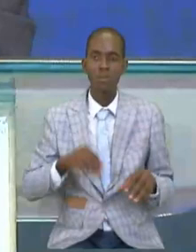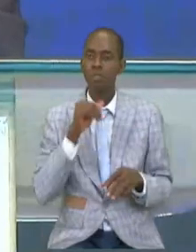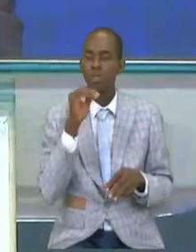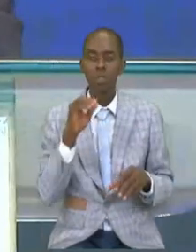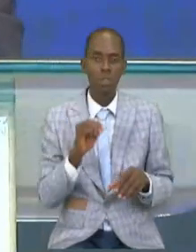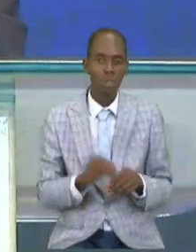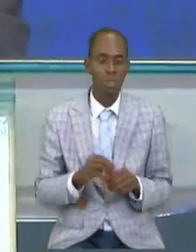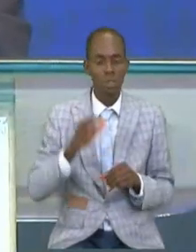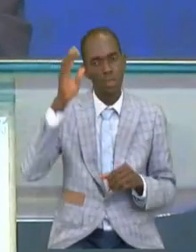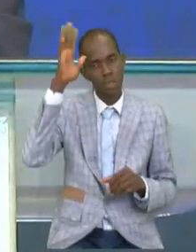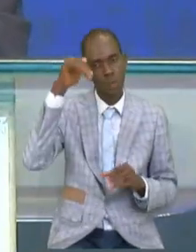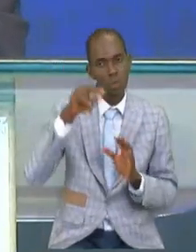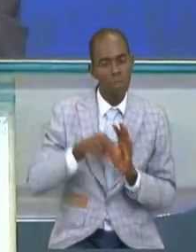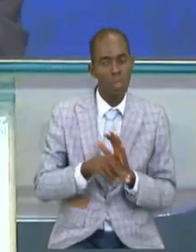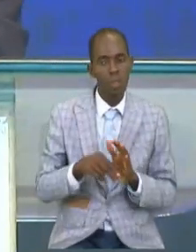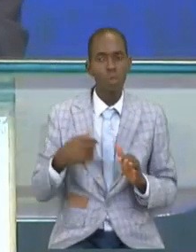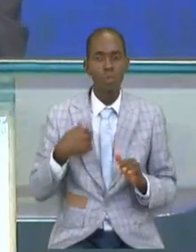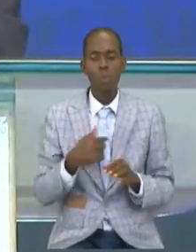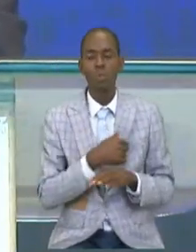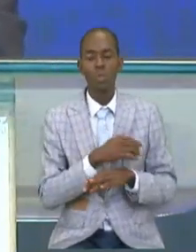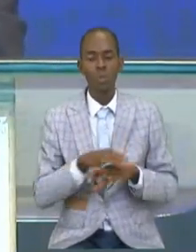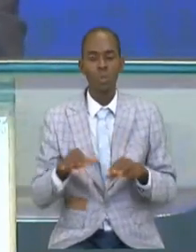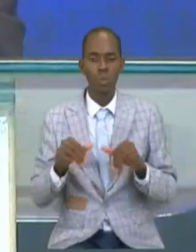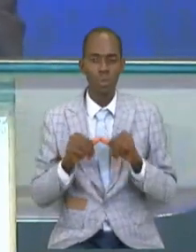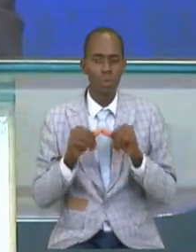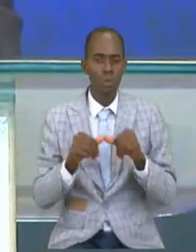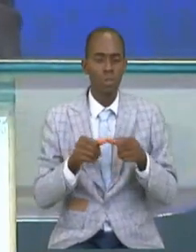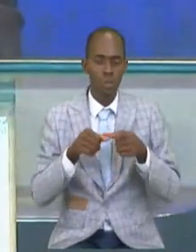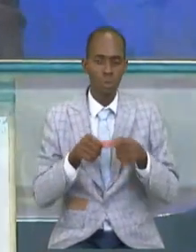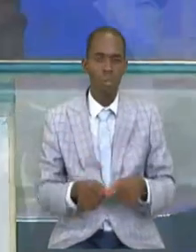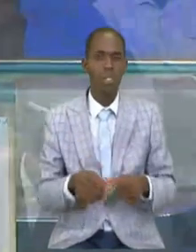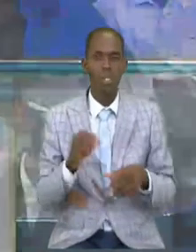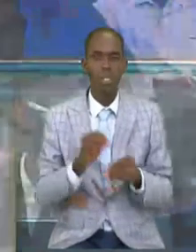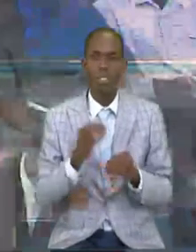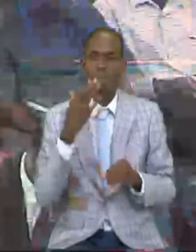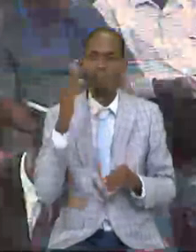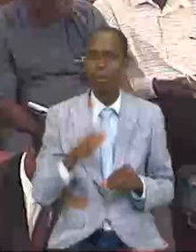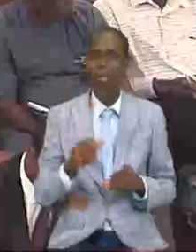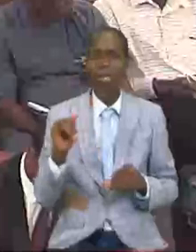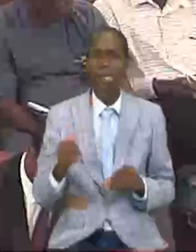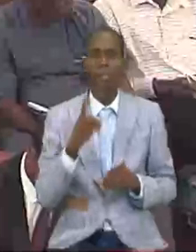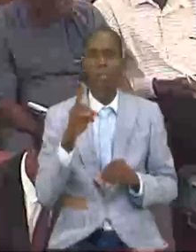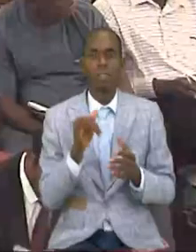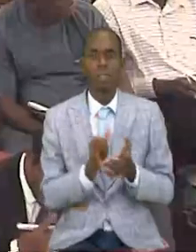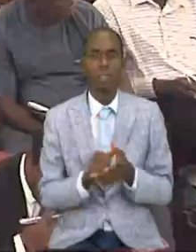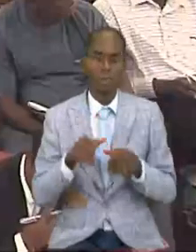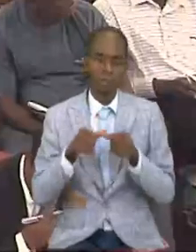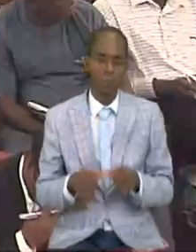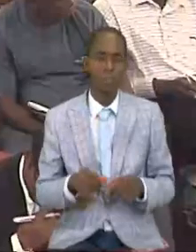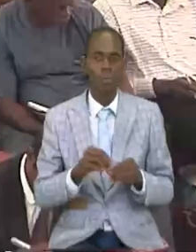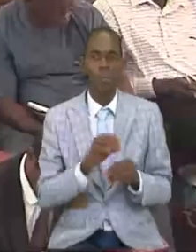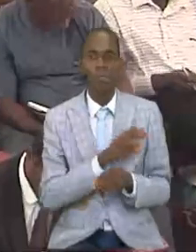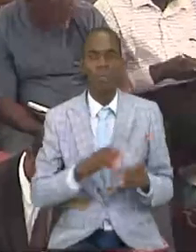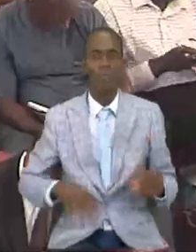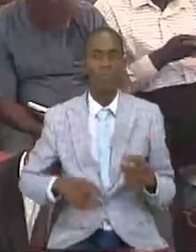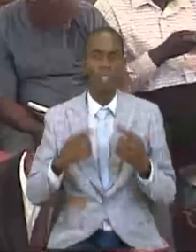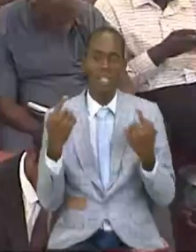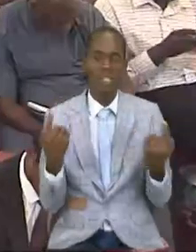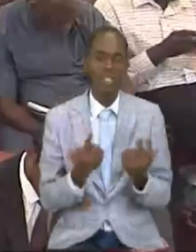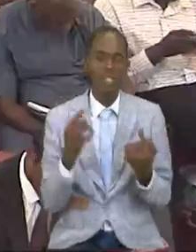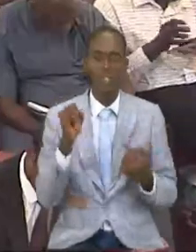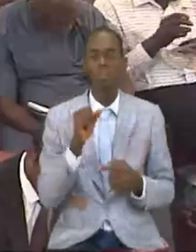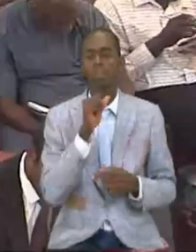rébellion. On ne demeure pas dans le mal. Quiconque demeure en lui, ne pêche point.